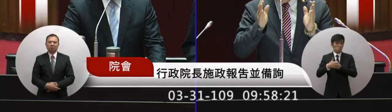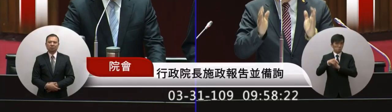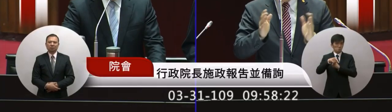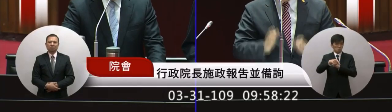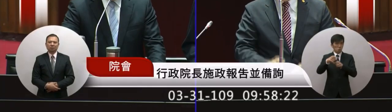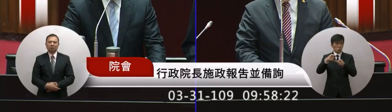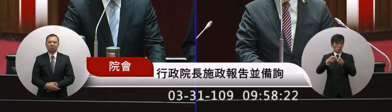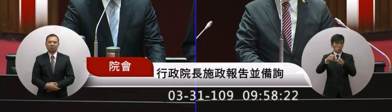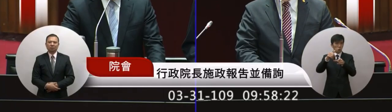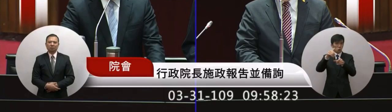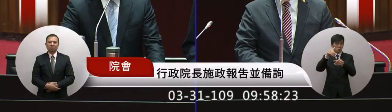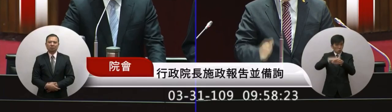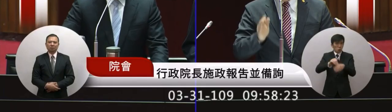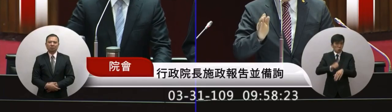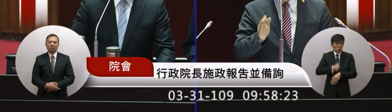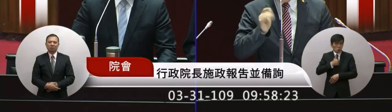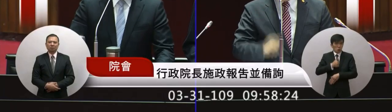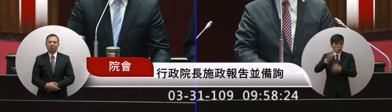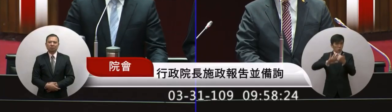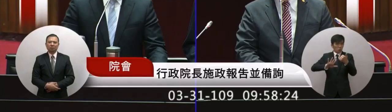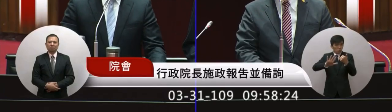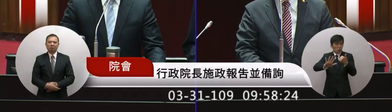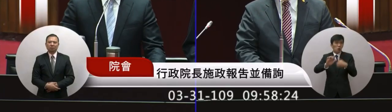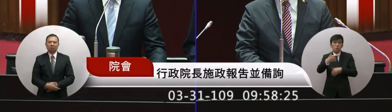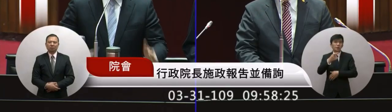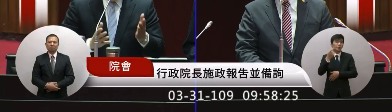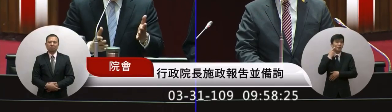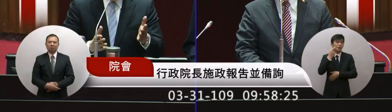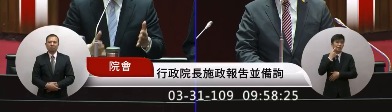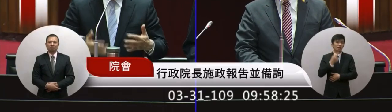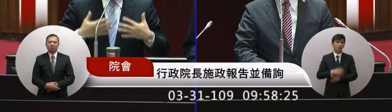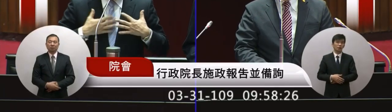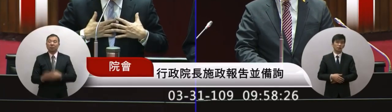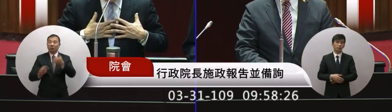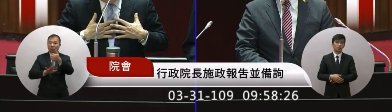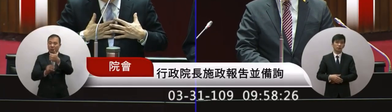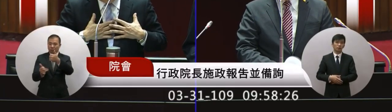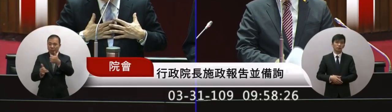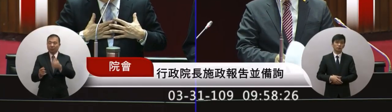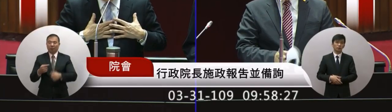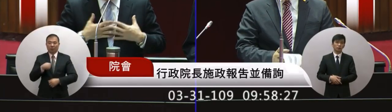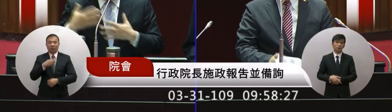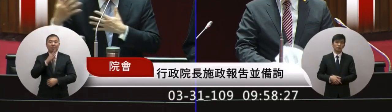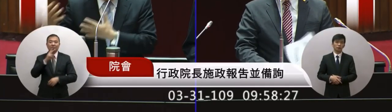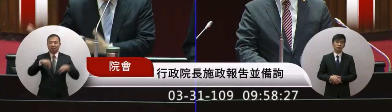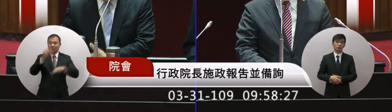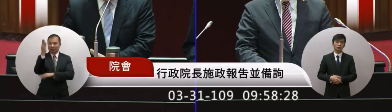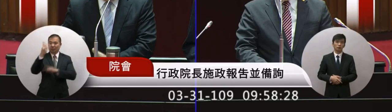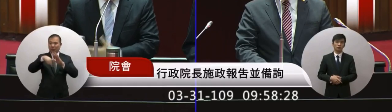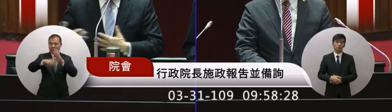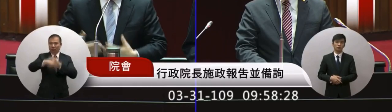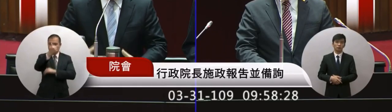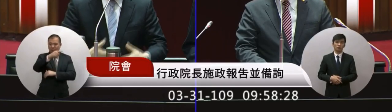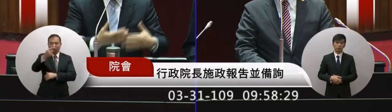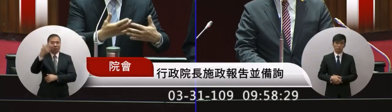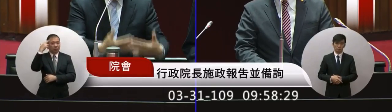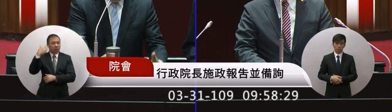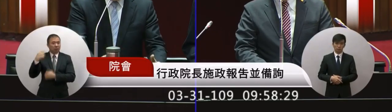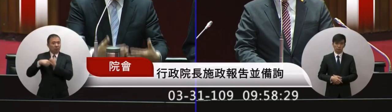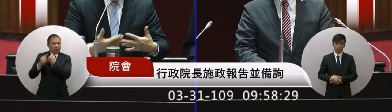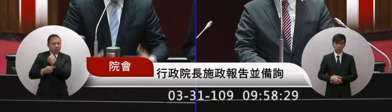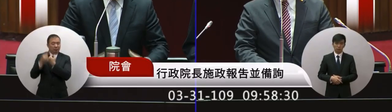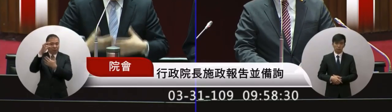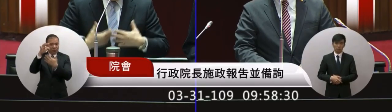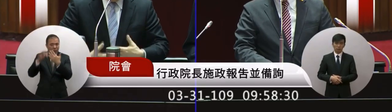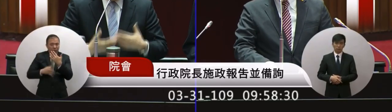个实质性的一个公投，而不是一个虚的公投。 委员，我是行政院长，依据宪法规定